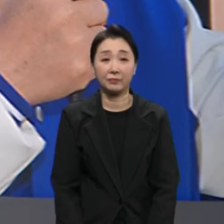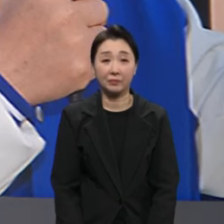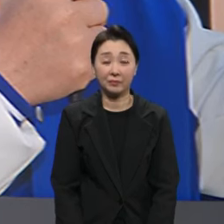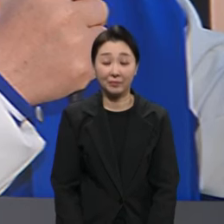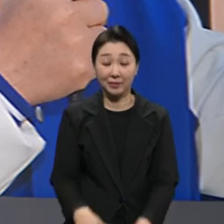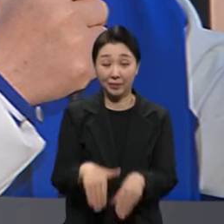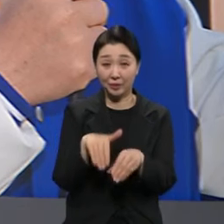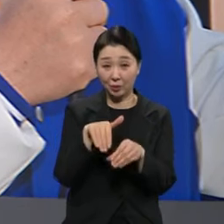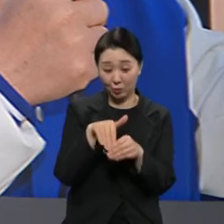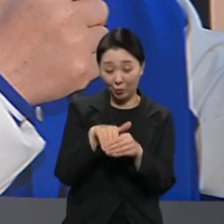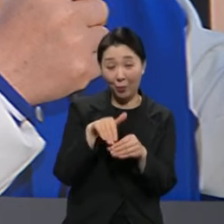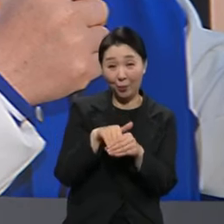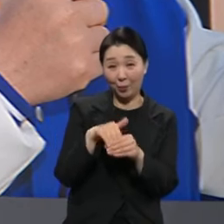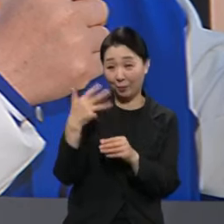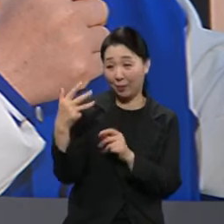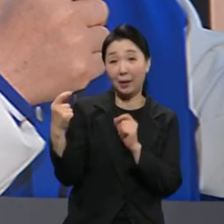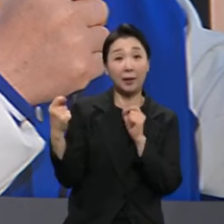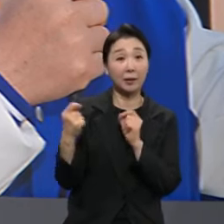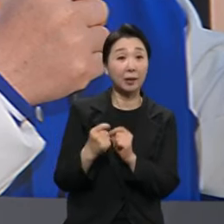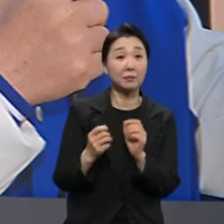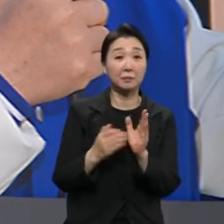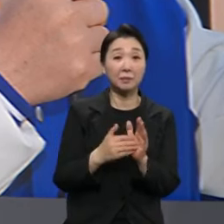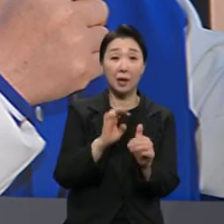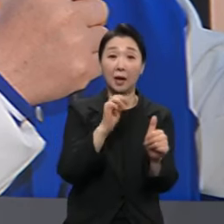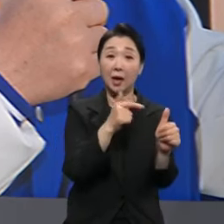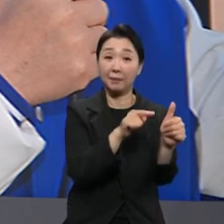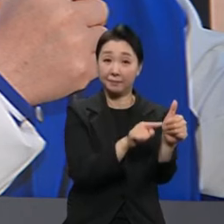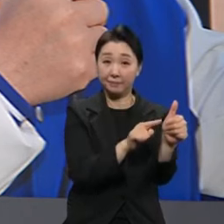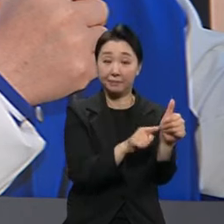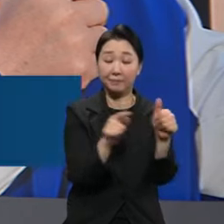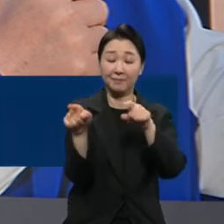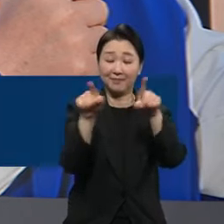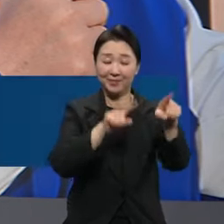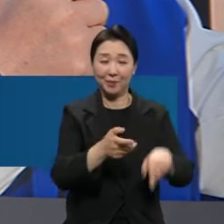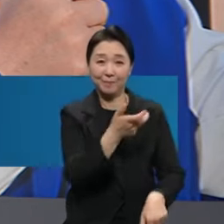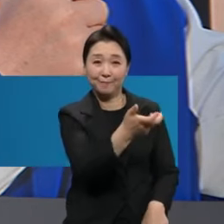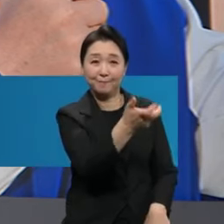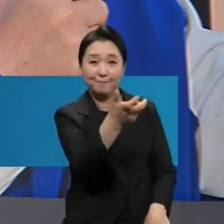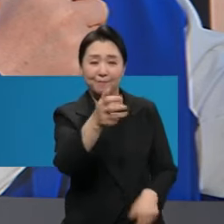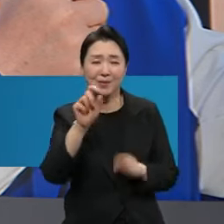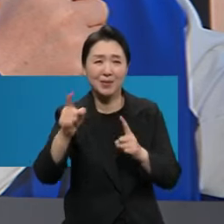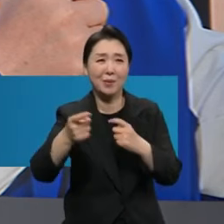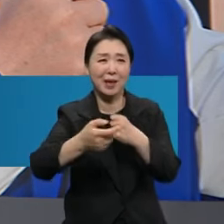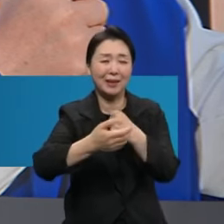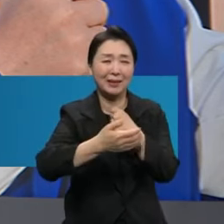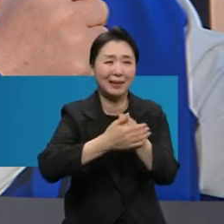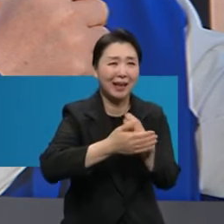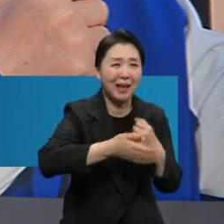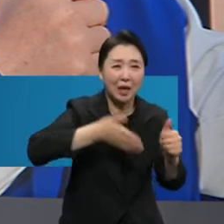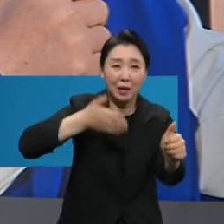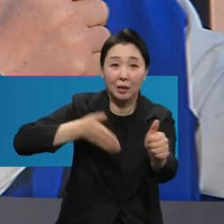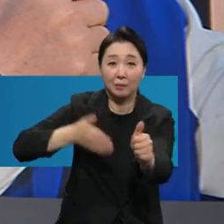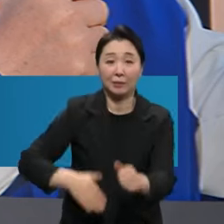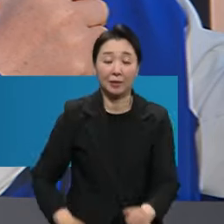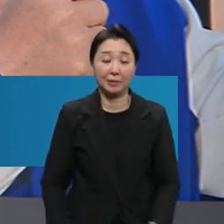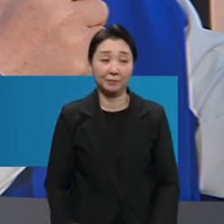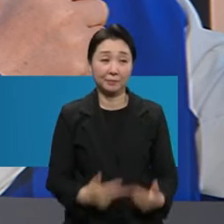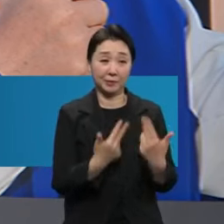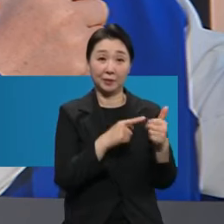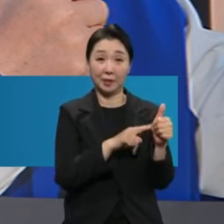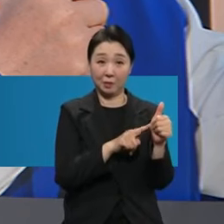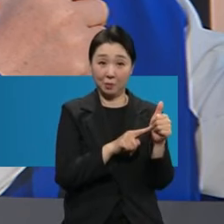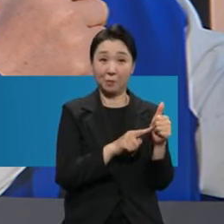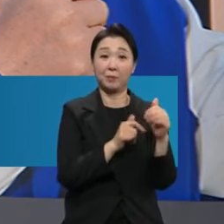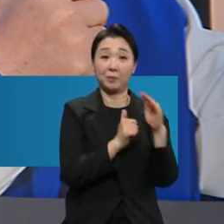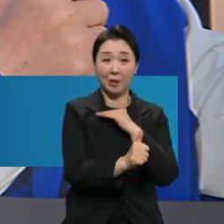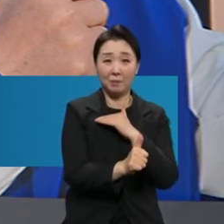총선이 8일 남았습니다. 한동훈 국민의힘 비대위원장은 전국을 돌면서 기회를 달라 이렇게 읍소했고 이에 이재명 민주당